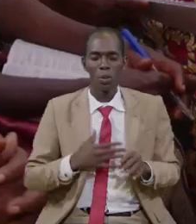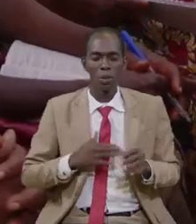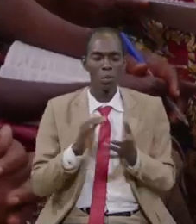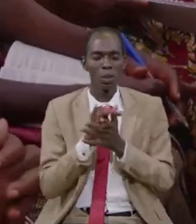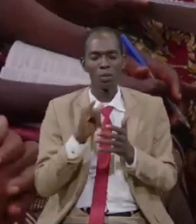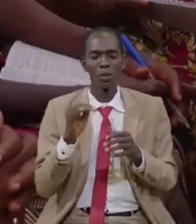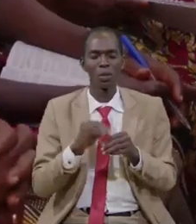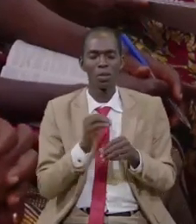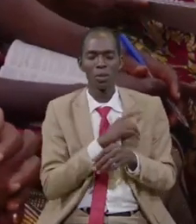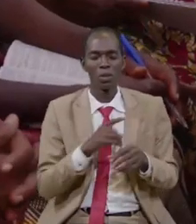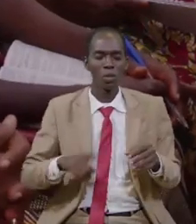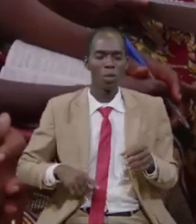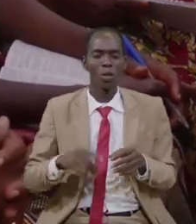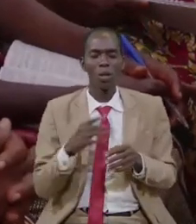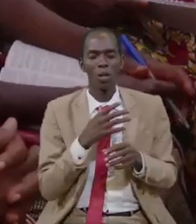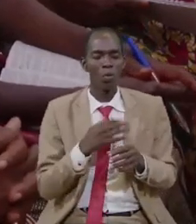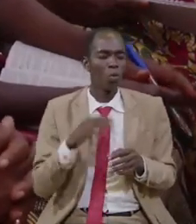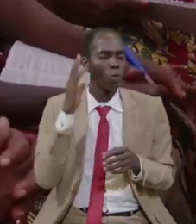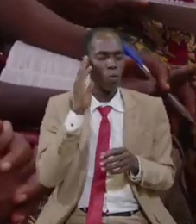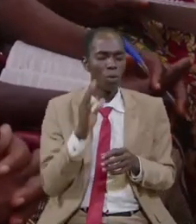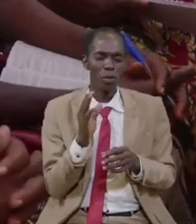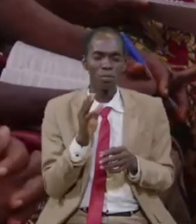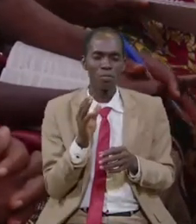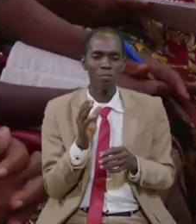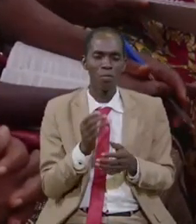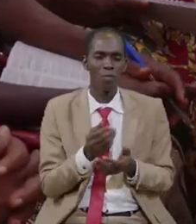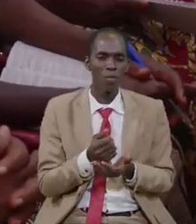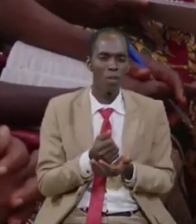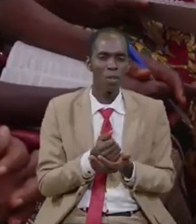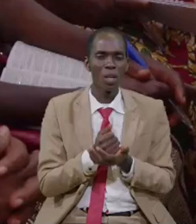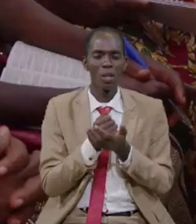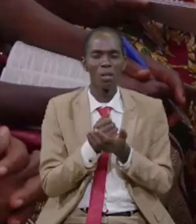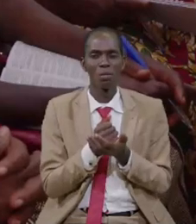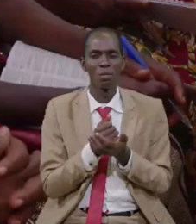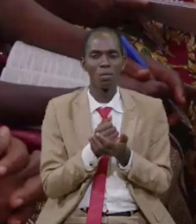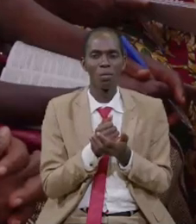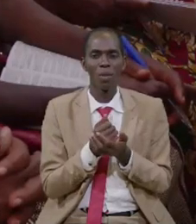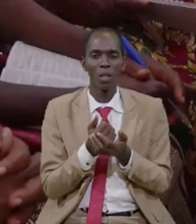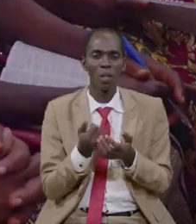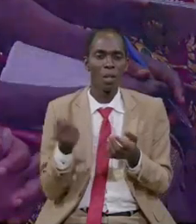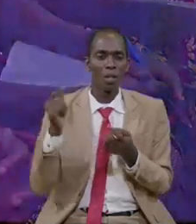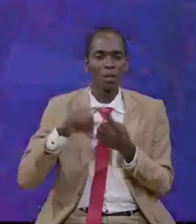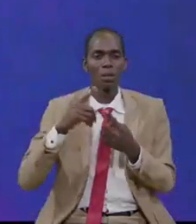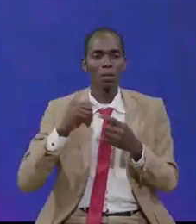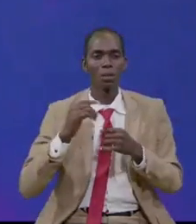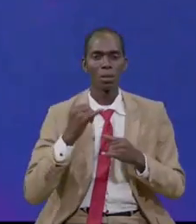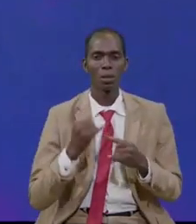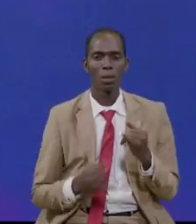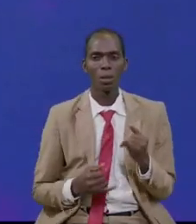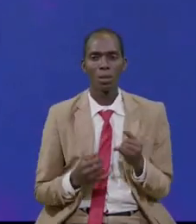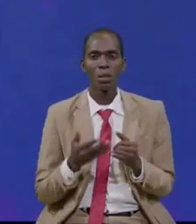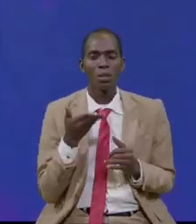nous retenons fermement cela jusqu'à la fin. Il y a des choses qui